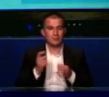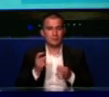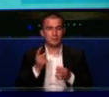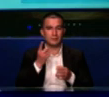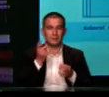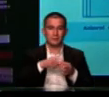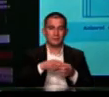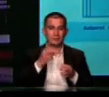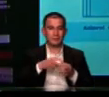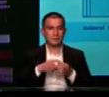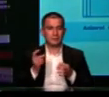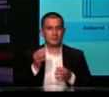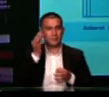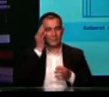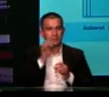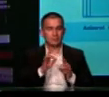kalitli.